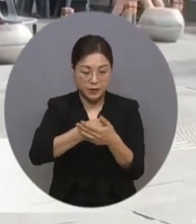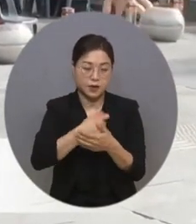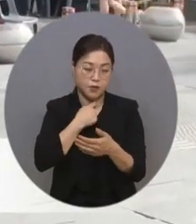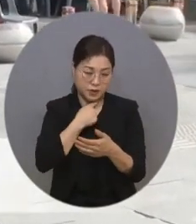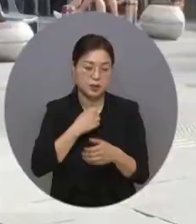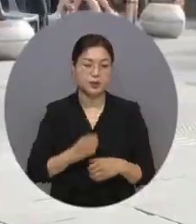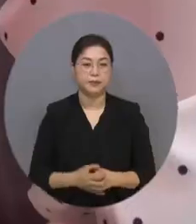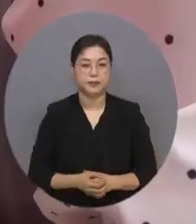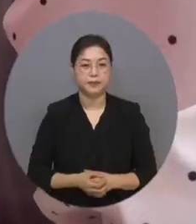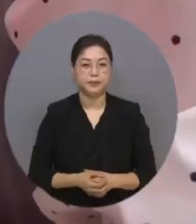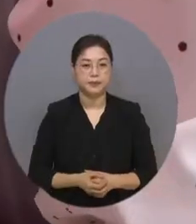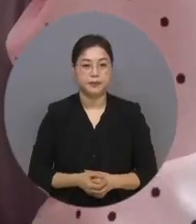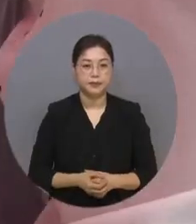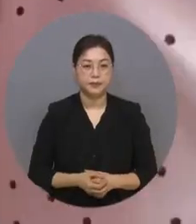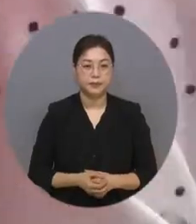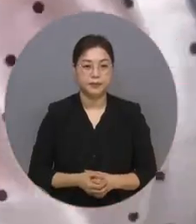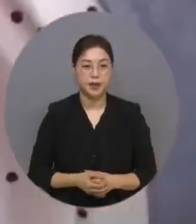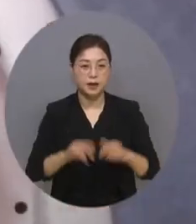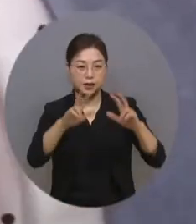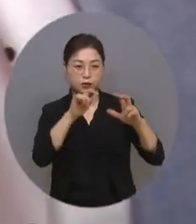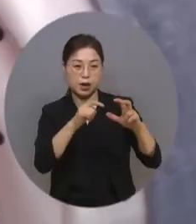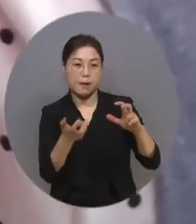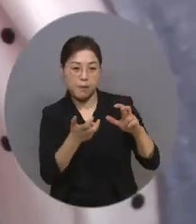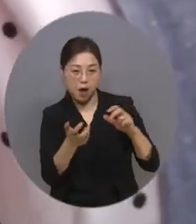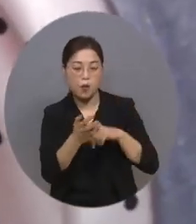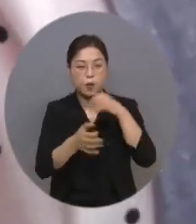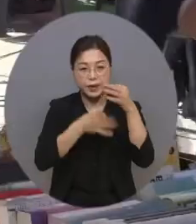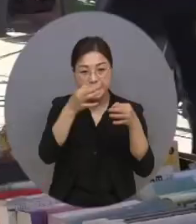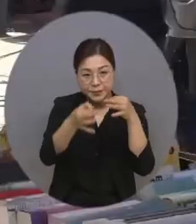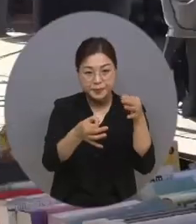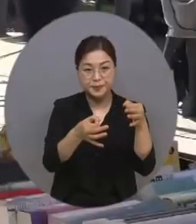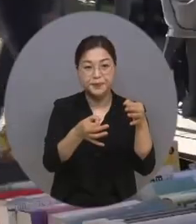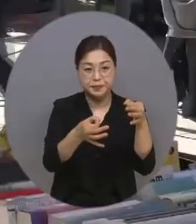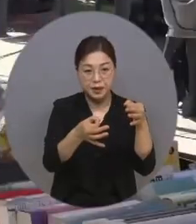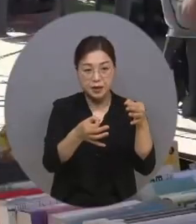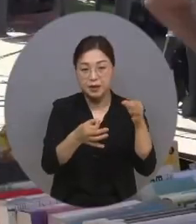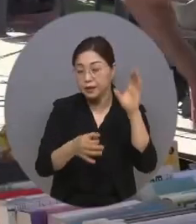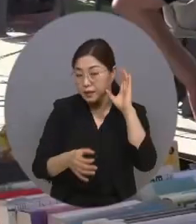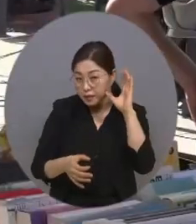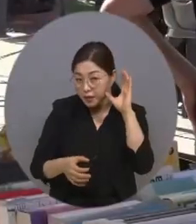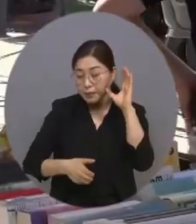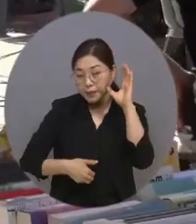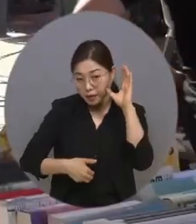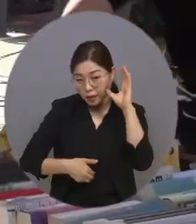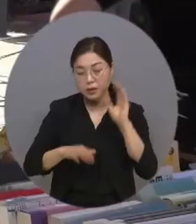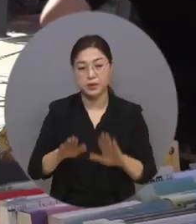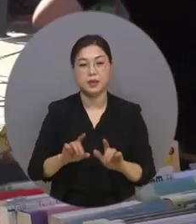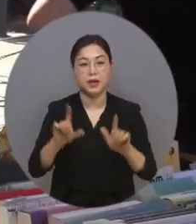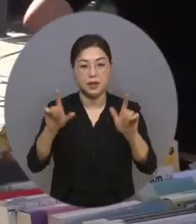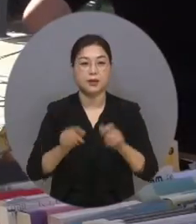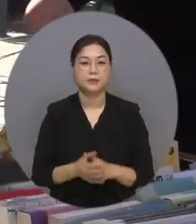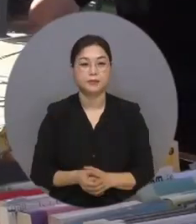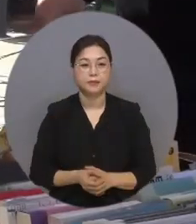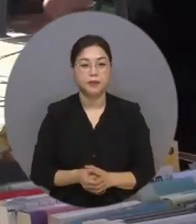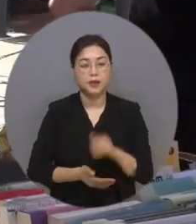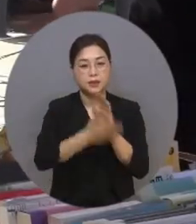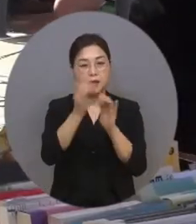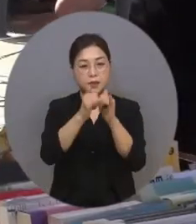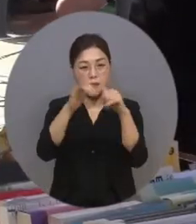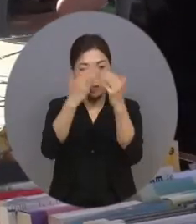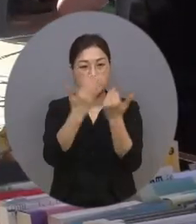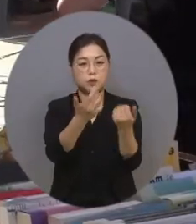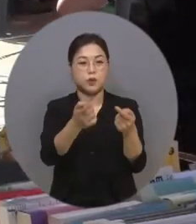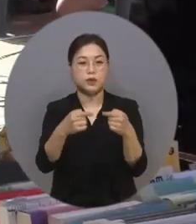들어가려고요. 지구가 아파요 하는 외침에 귀를 기울여야 할 오늘날 시민 모두의